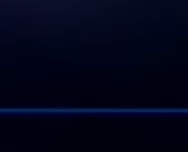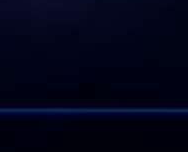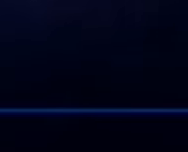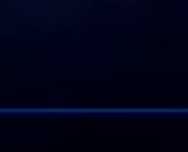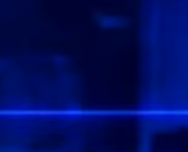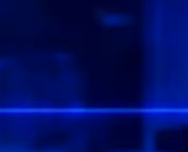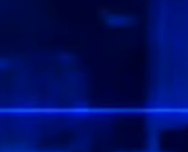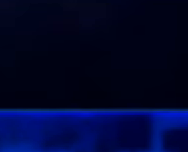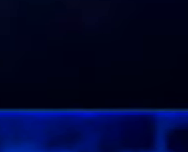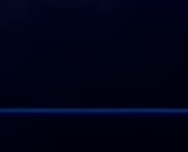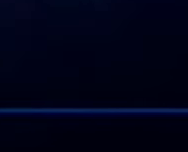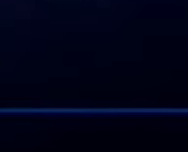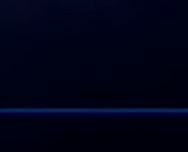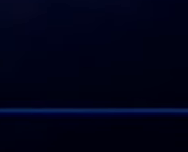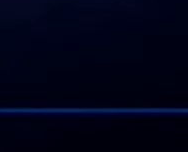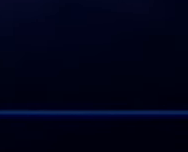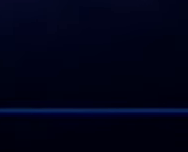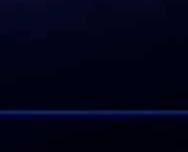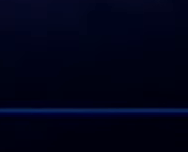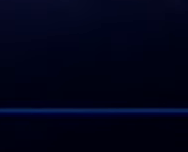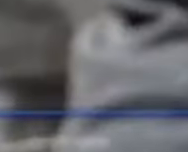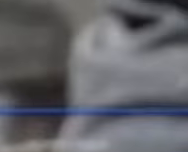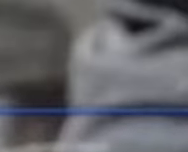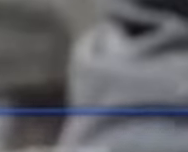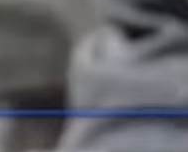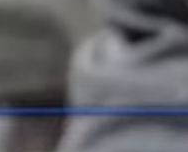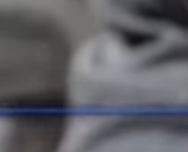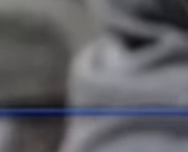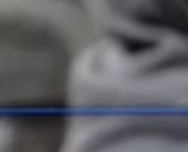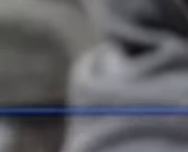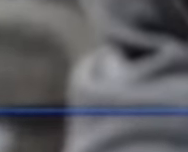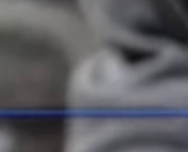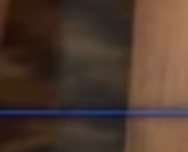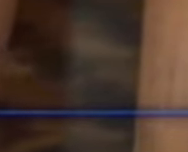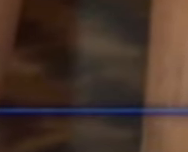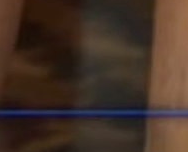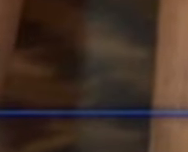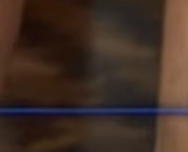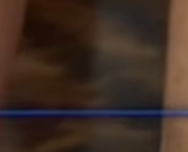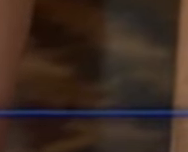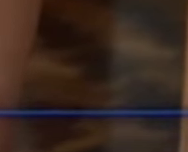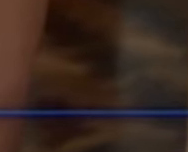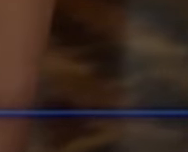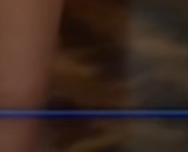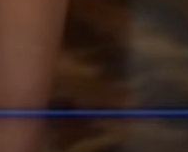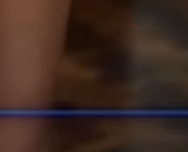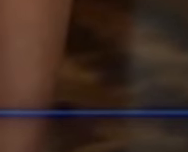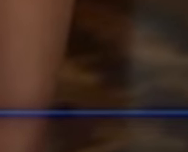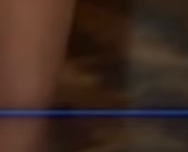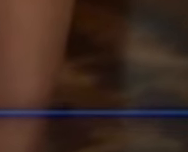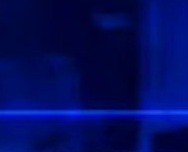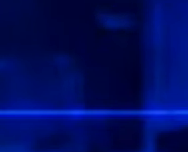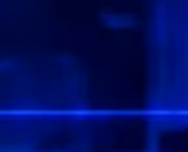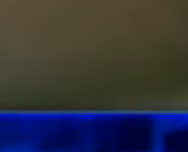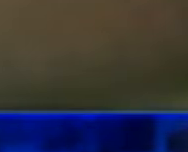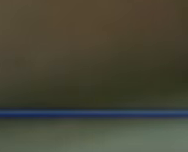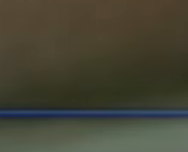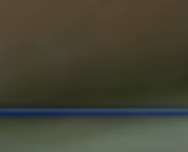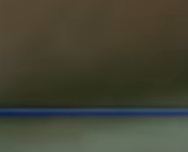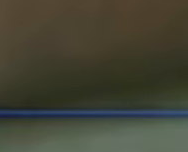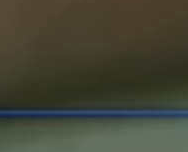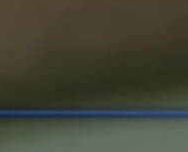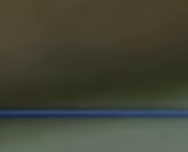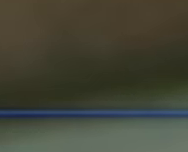kalsada. Shih Tzu sa Baguio, sugatan sa bibig matapos umanotalian ng alambre.